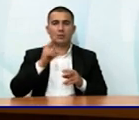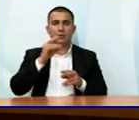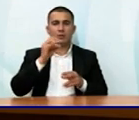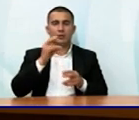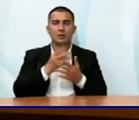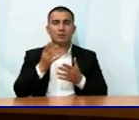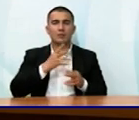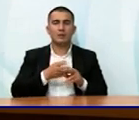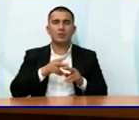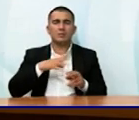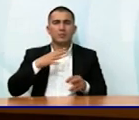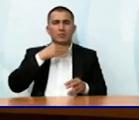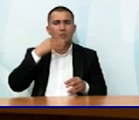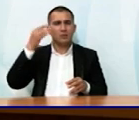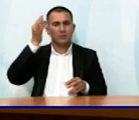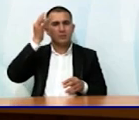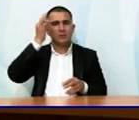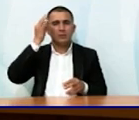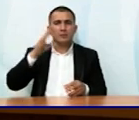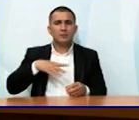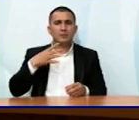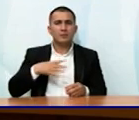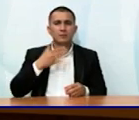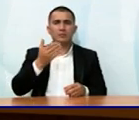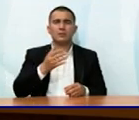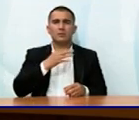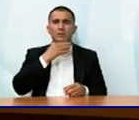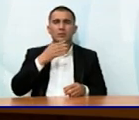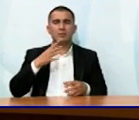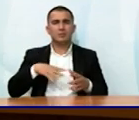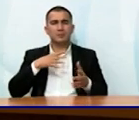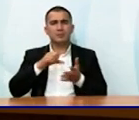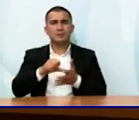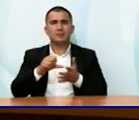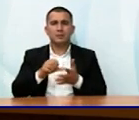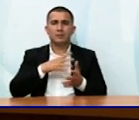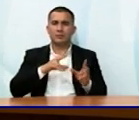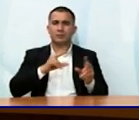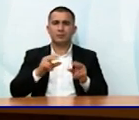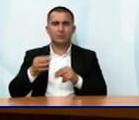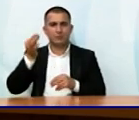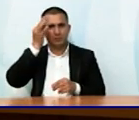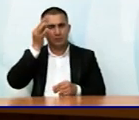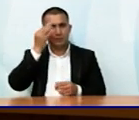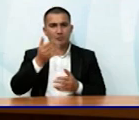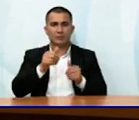qahramonlik dostonlaridan biriga kiradi va barcha dostonlarda bo'lgani kabi, unda ham baxtli xotima,